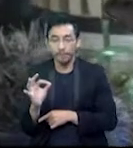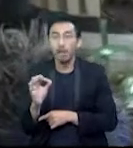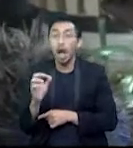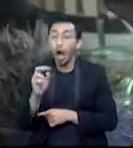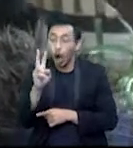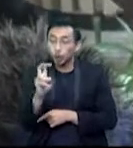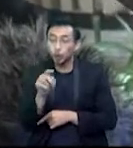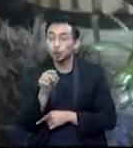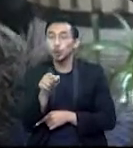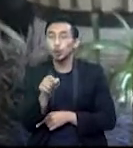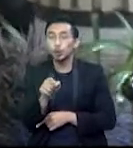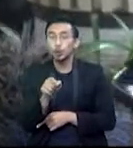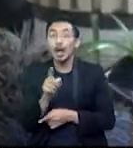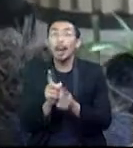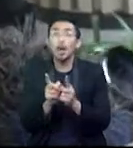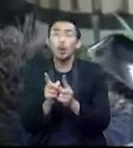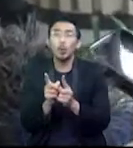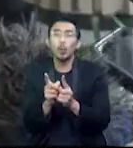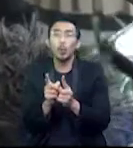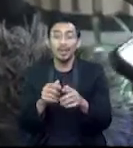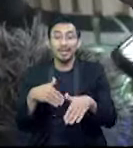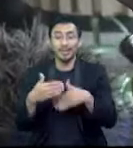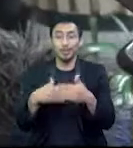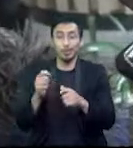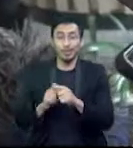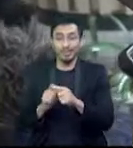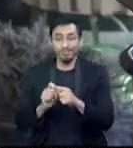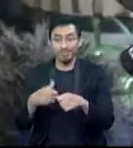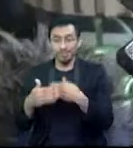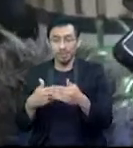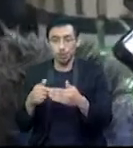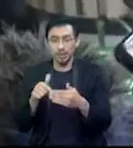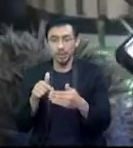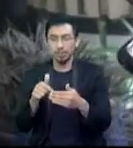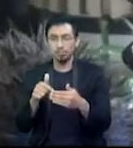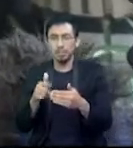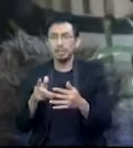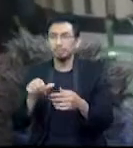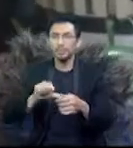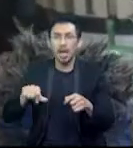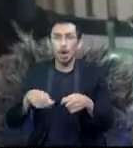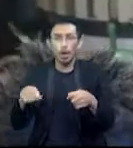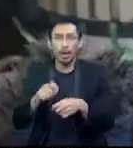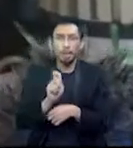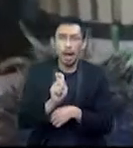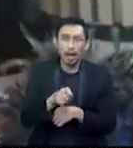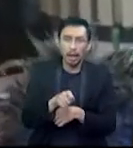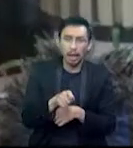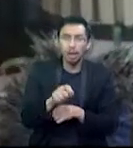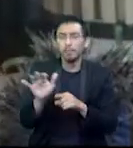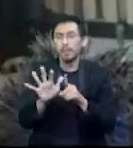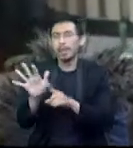know dijadikan industri tapi langsung otomatis Langsung diekspor dan hanya bayar 5% jadi